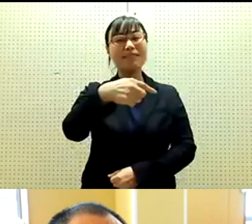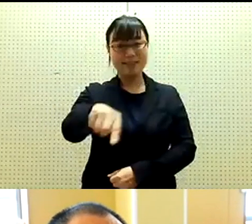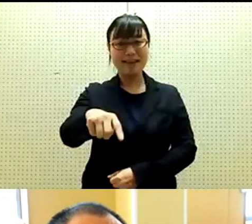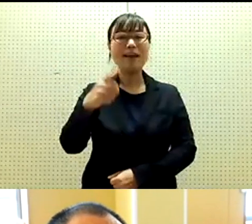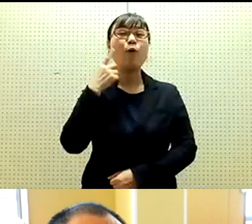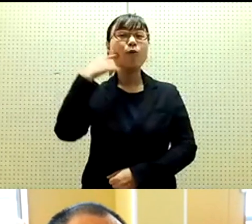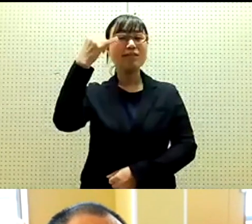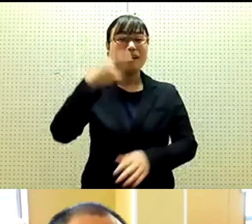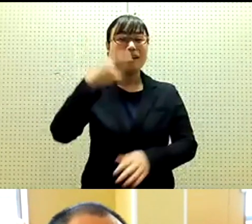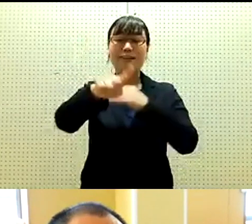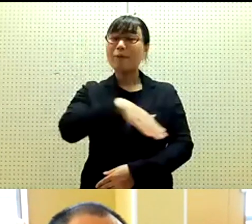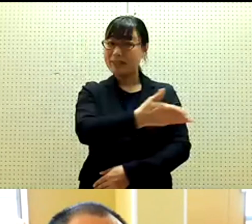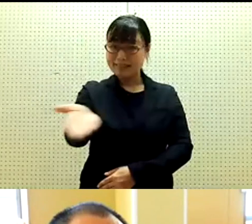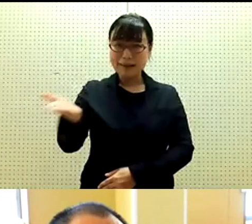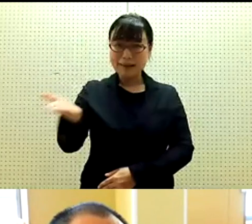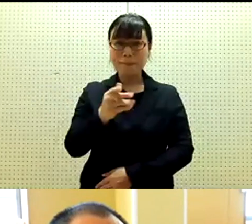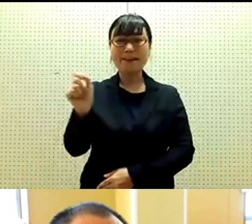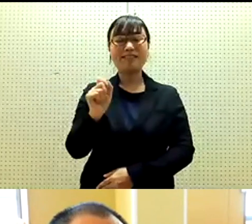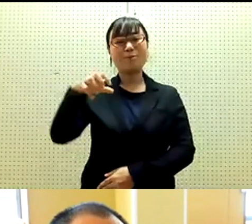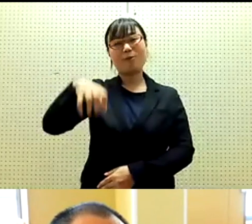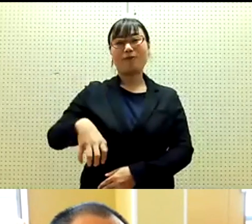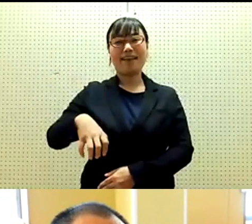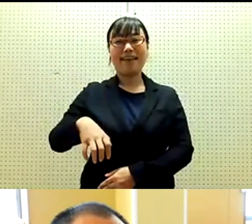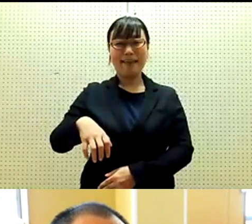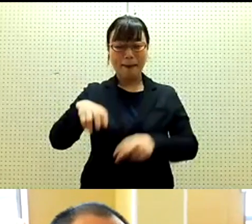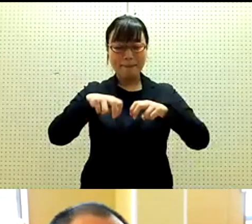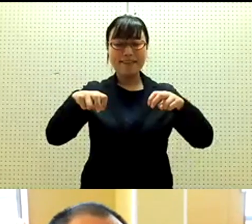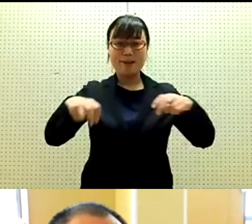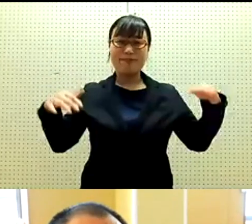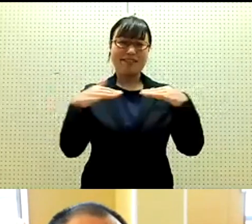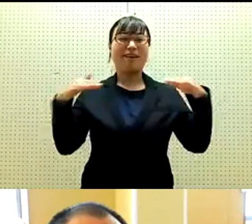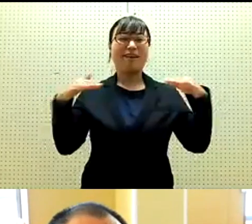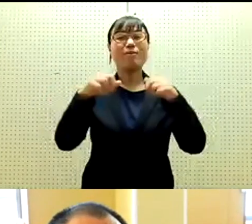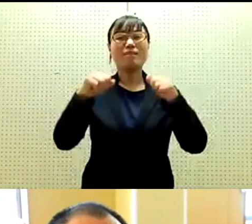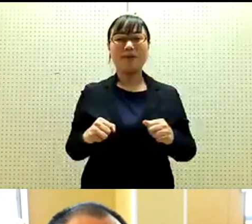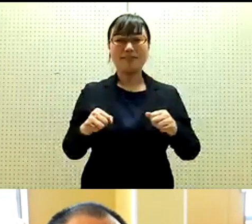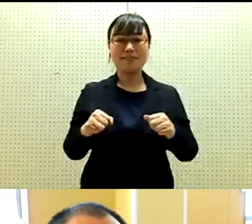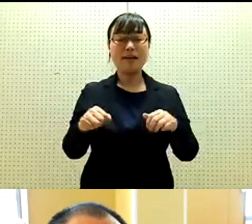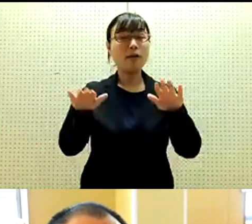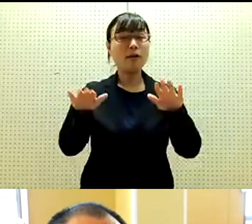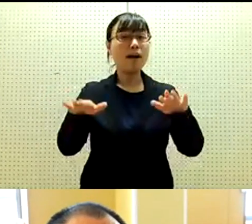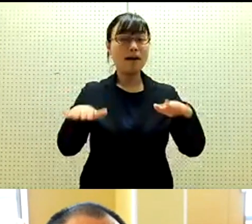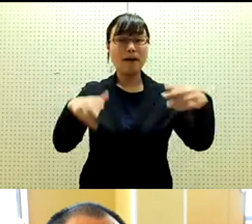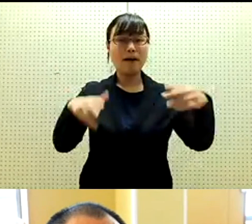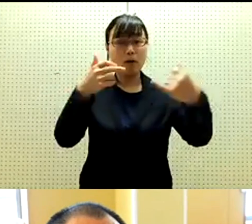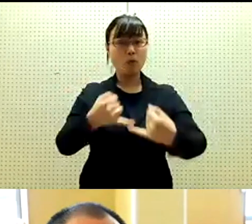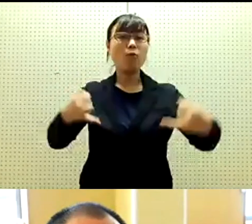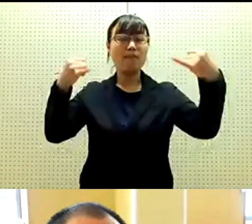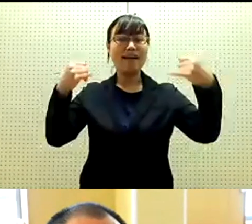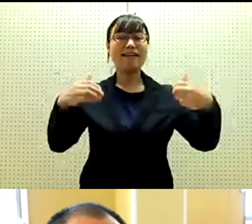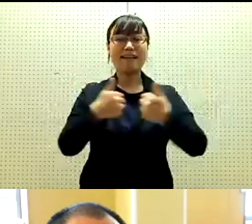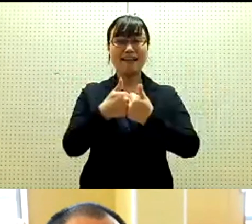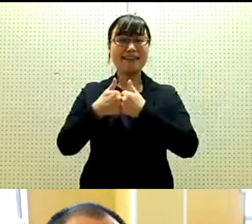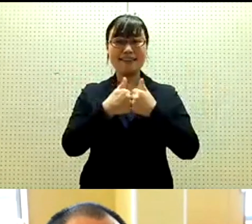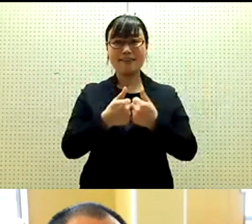育委員会事務局でパネルディスカッションを行います。今回はオンライン会議をライブ配信して皆